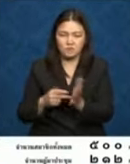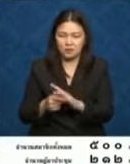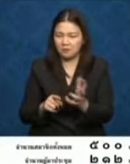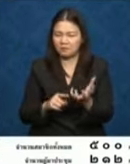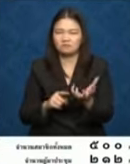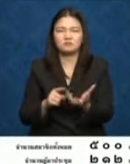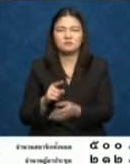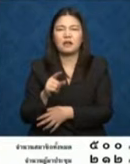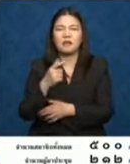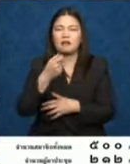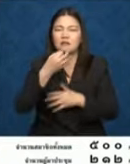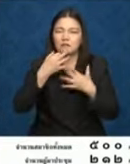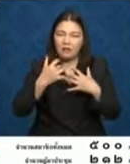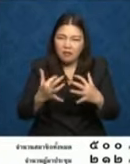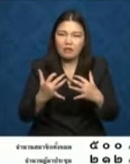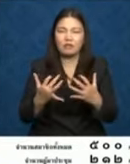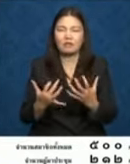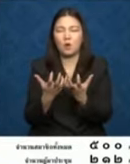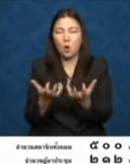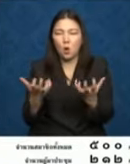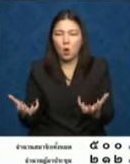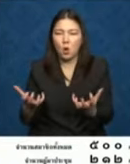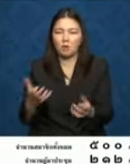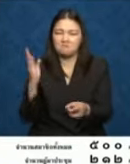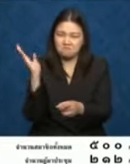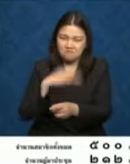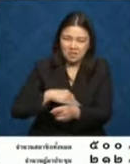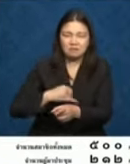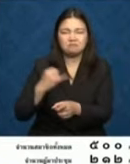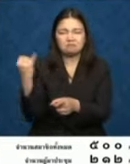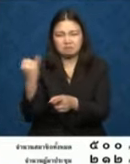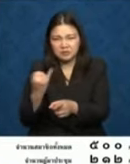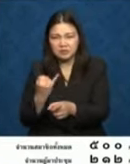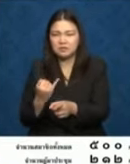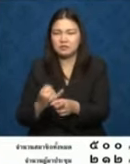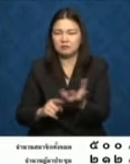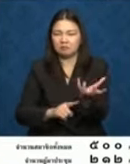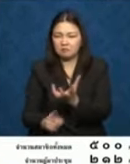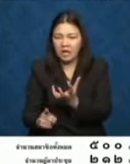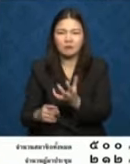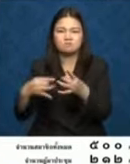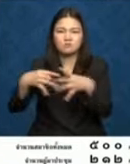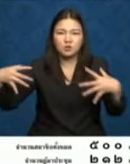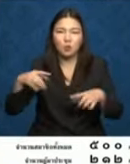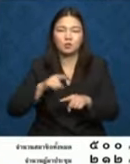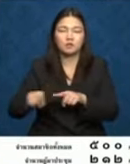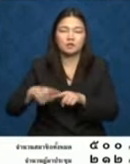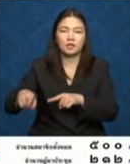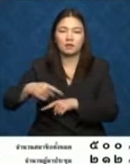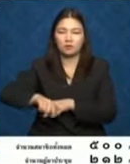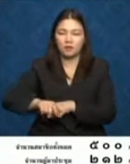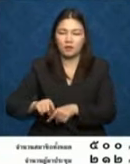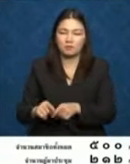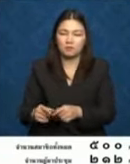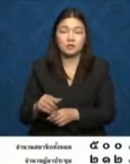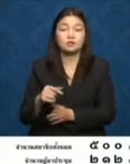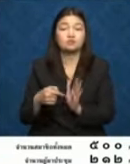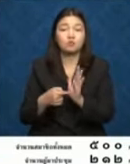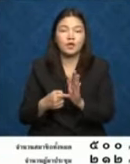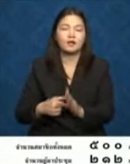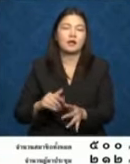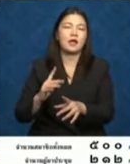บนะครับคุณภาพเน่าบ้างนะครับแต่ที่สำคัญก็คือสินค้าปลอดภาษีคือเหล้ากับบุห